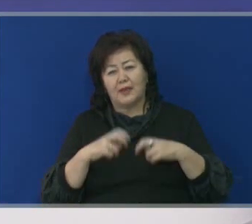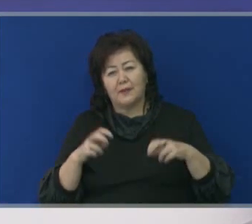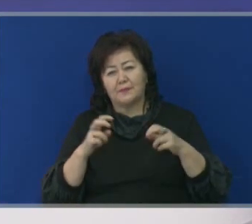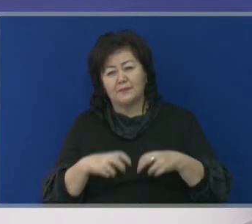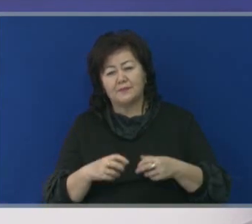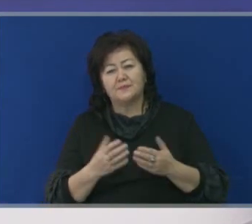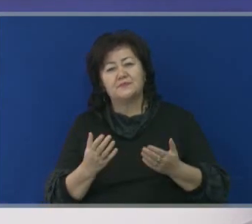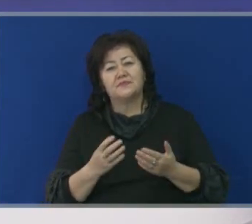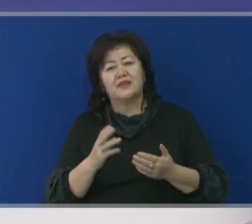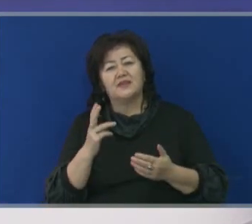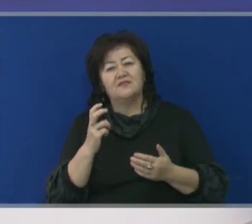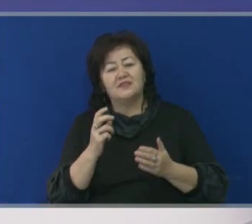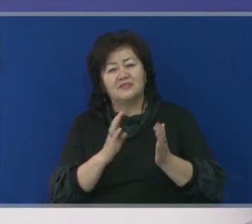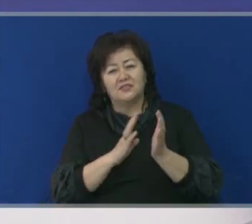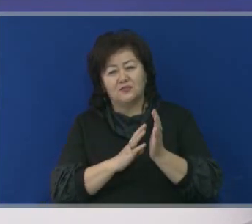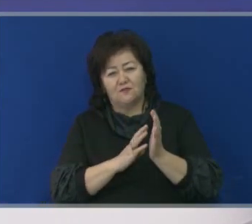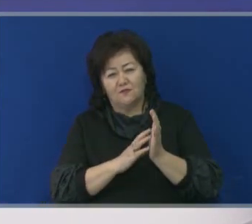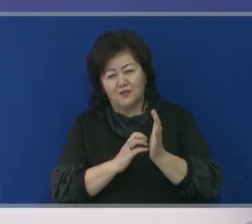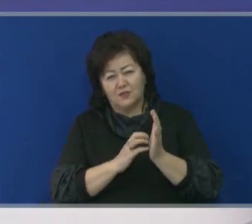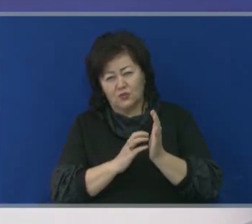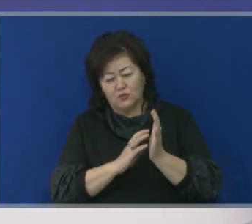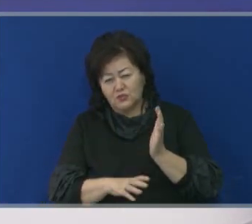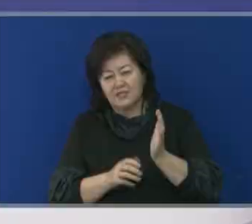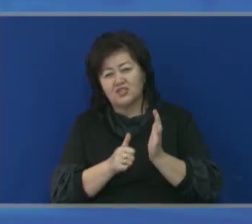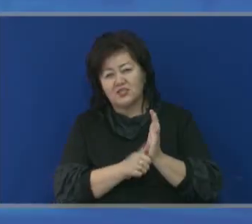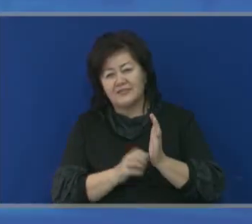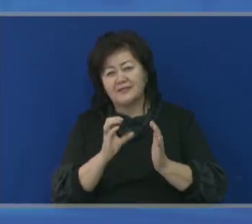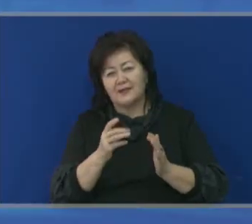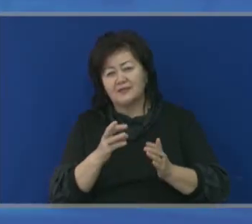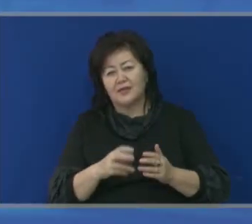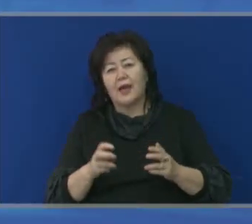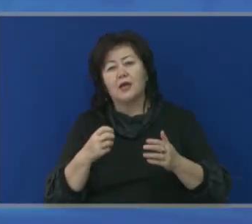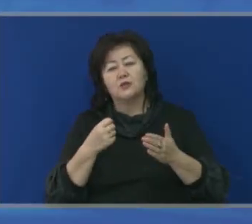статьи 296 Уголовного кодекса Республики Казахстан.